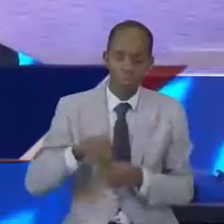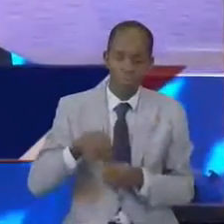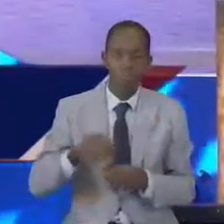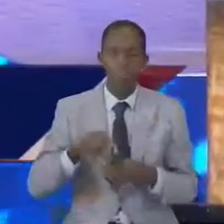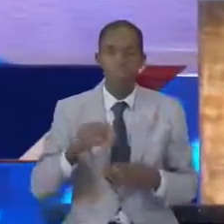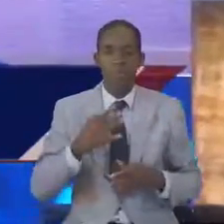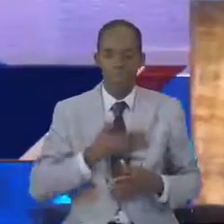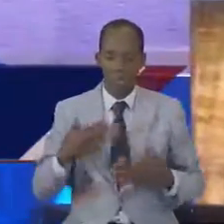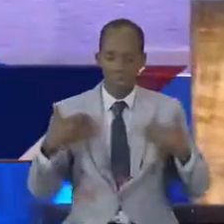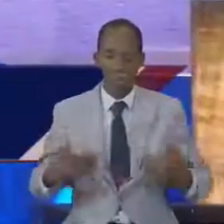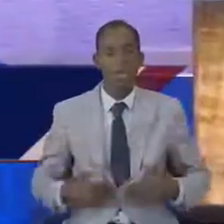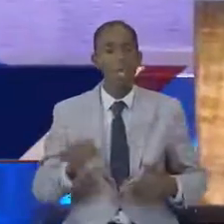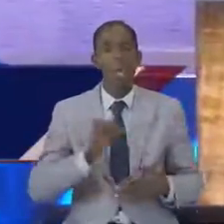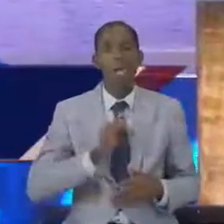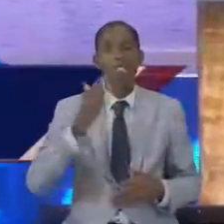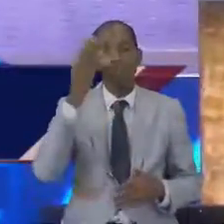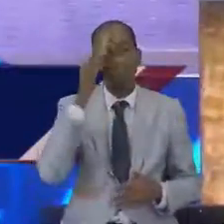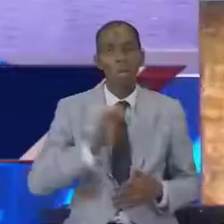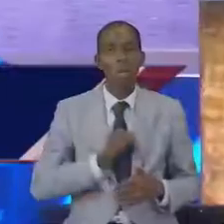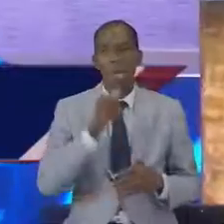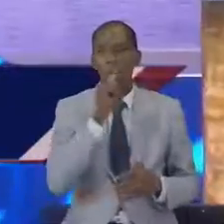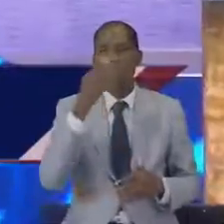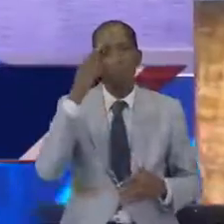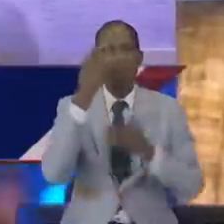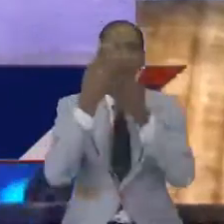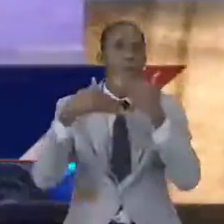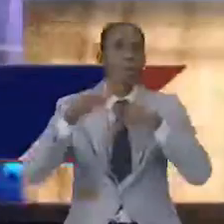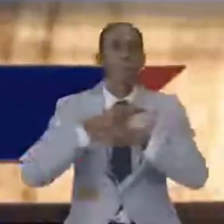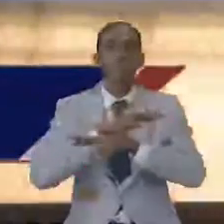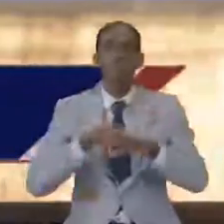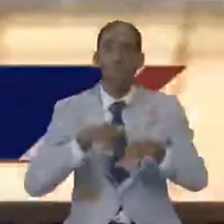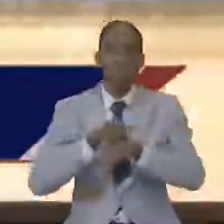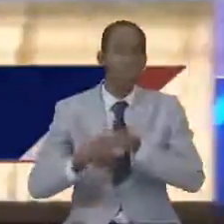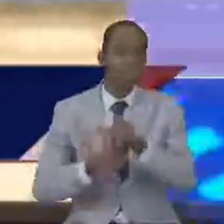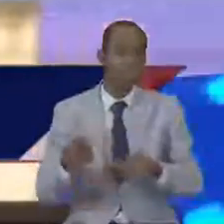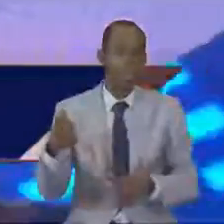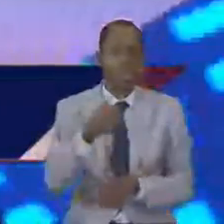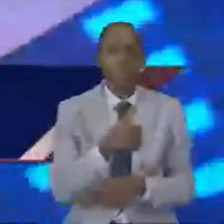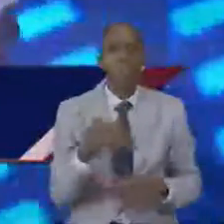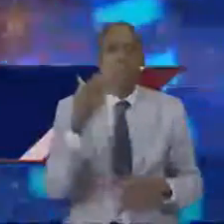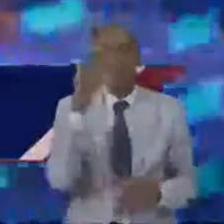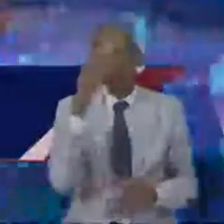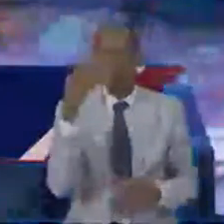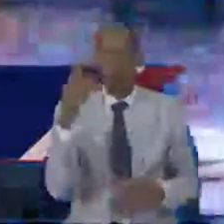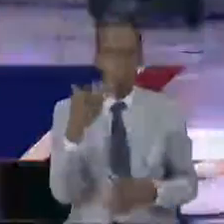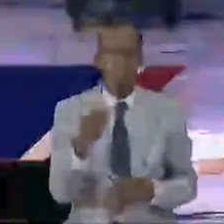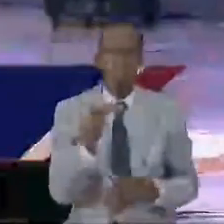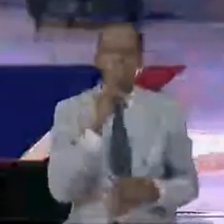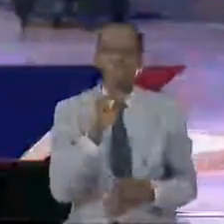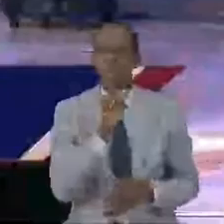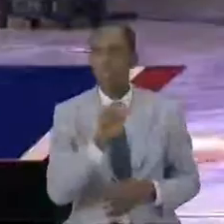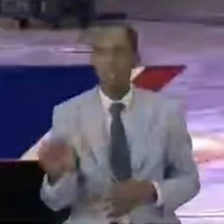que je suis un enfant dessine aussi elle ne vous y trompez pas il y a une loi universelle